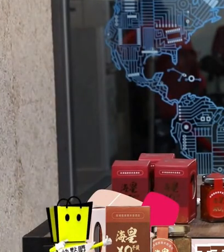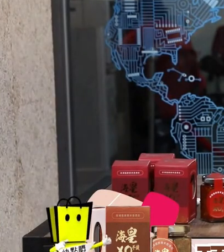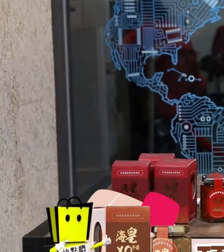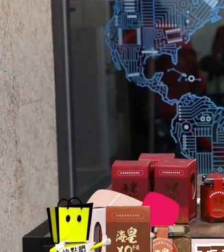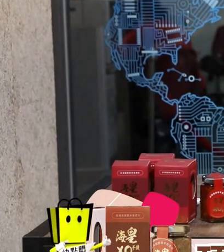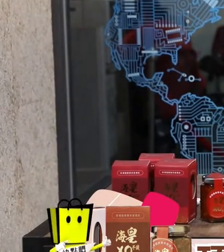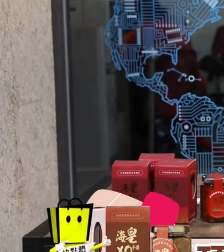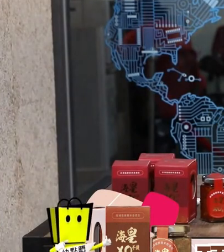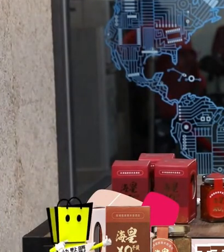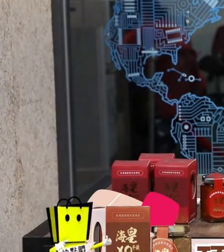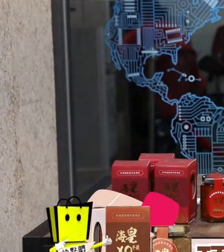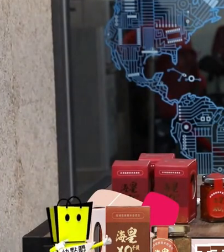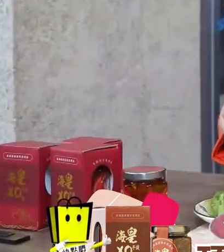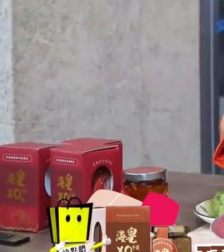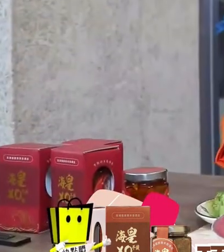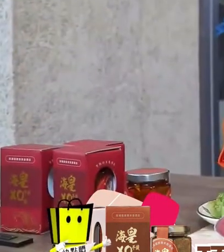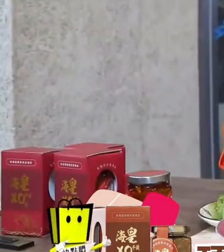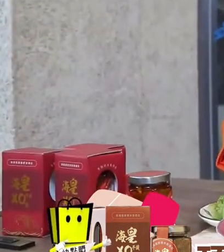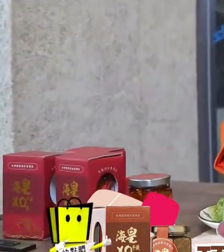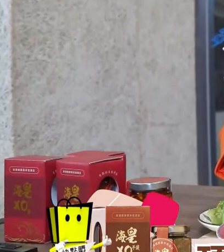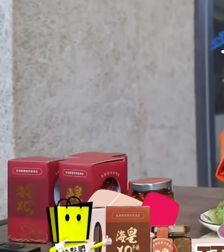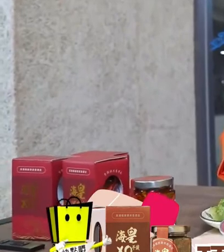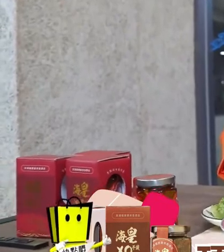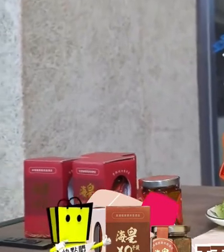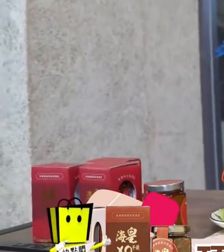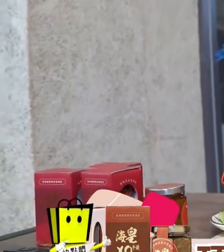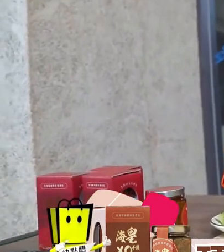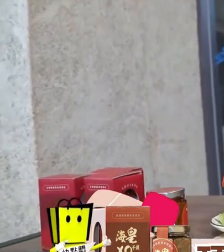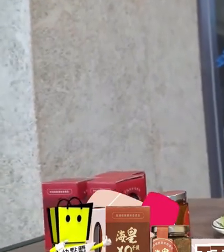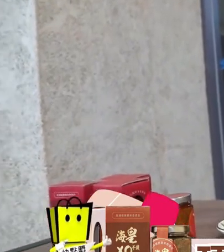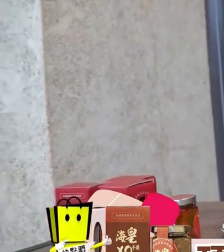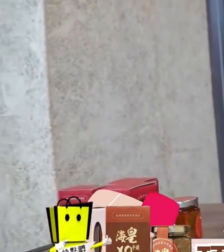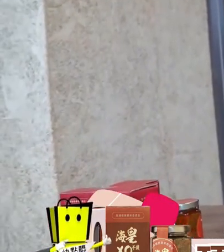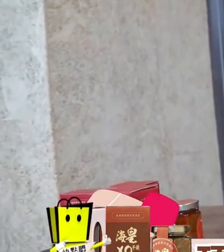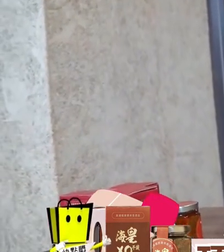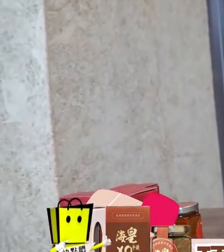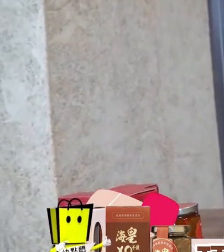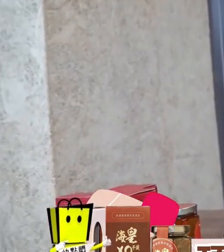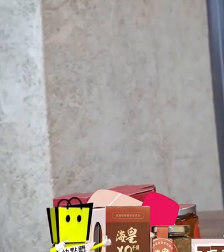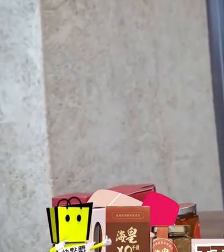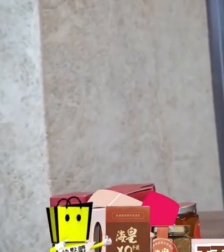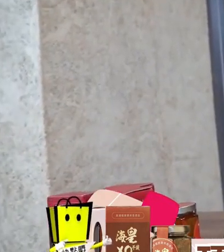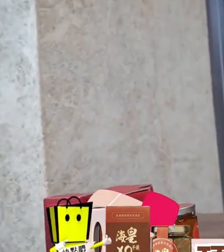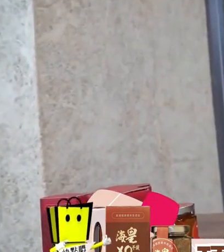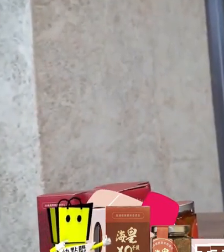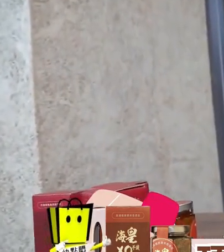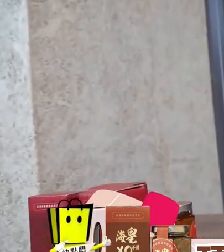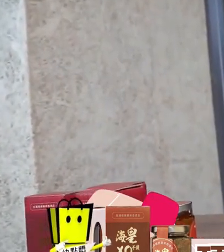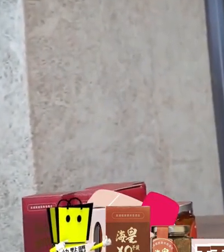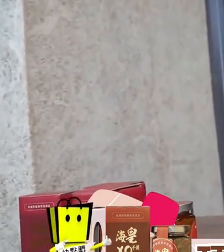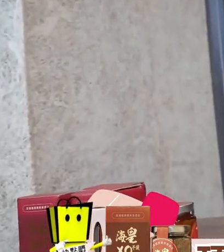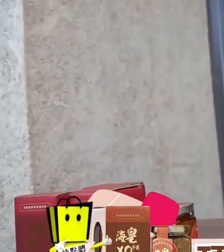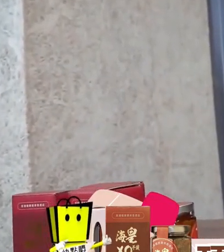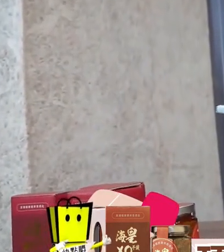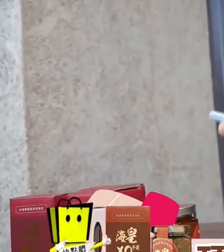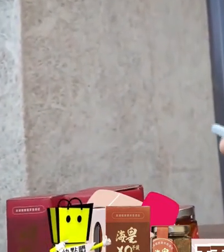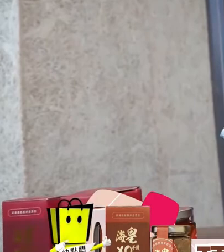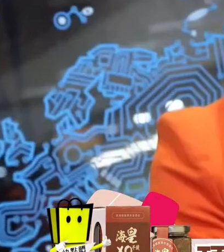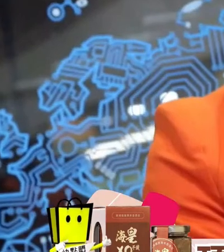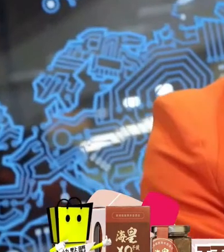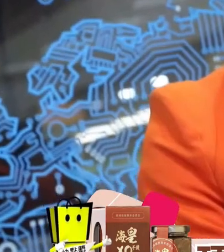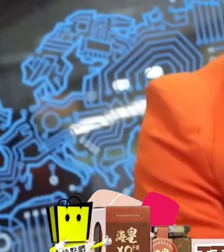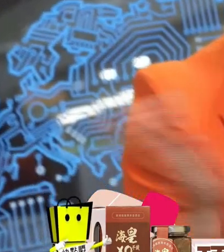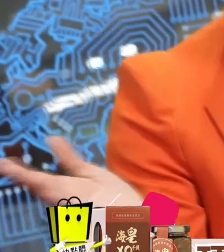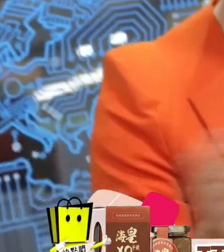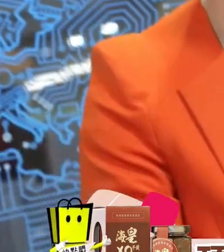没有什么时间可以自己来做菜。既然这么忙碌的话，一定要想办法用最简单的方式做出最美味的料理。